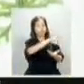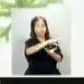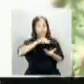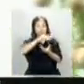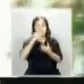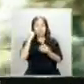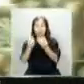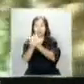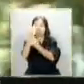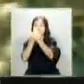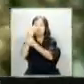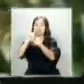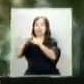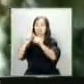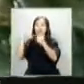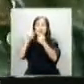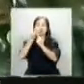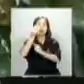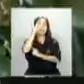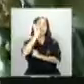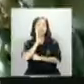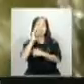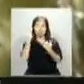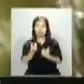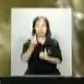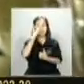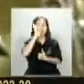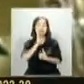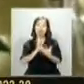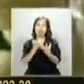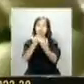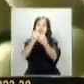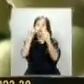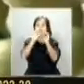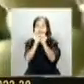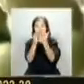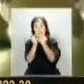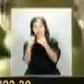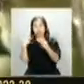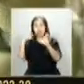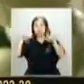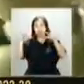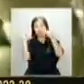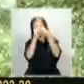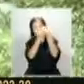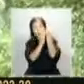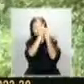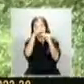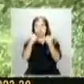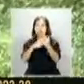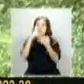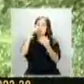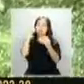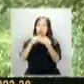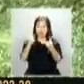ชเศรษฐกิจหลายตัวโดยเฉพาะลำไยที่ตอนนี้เริ่มเสียหายเพราะผลแตกมีแมลงเข้าไปเจาะทั้งที่ผลผลิตใกล้เก็บขาย